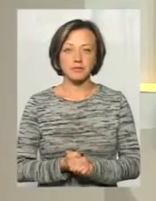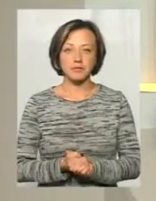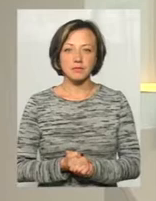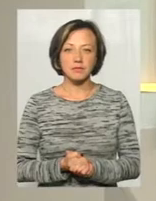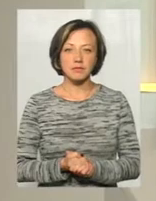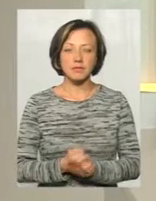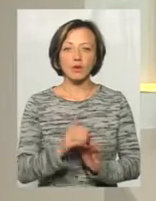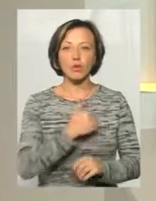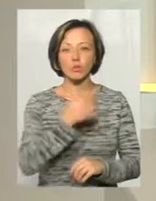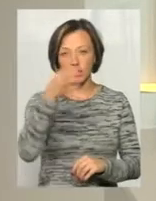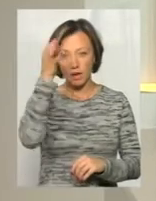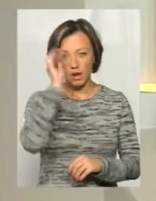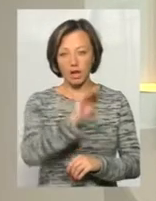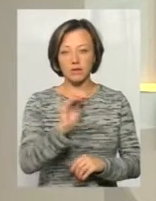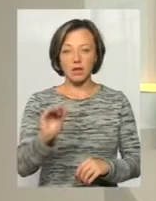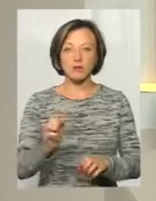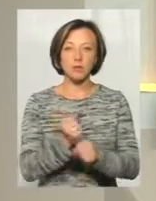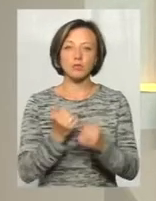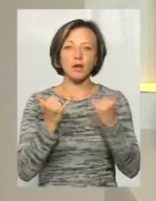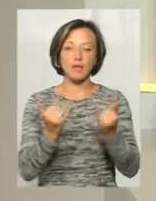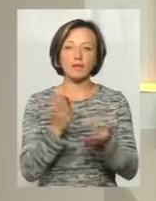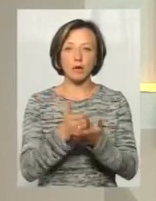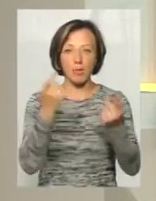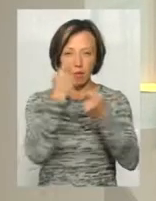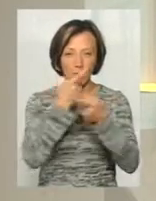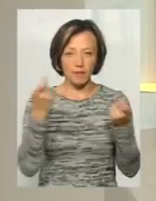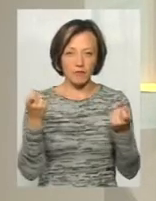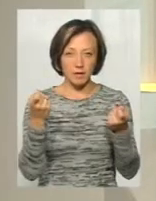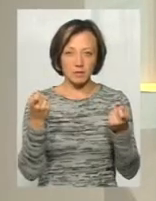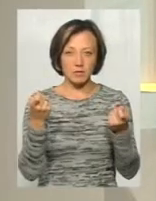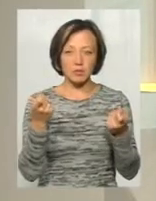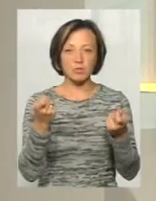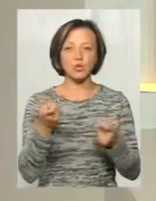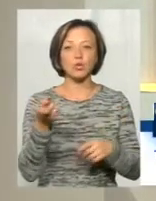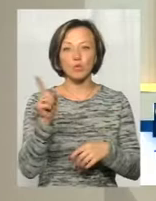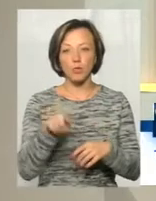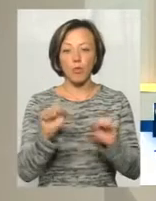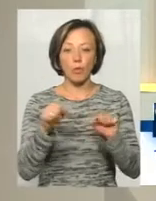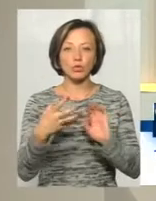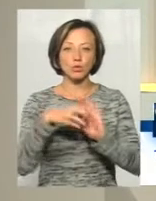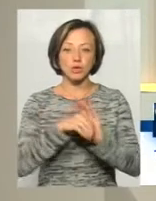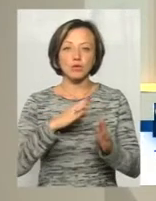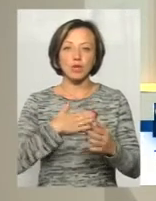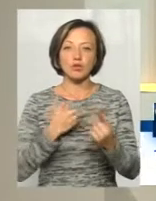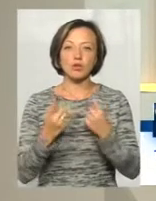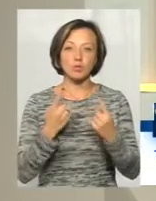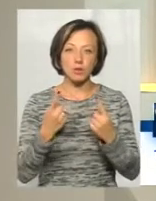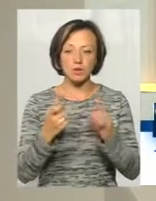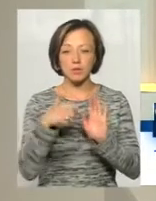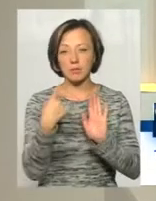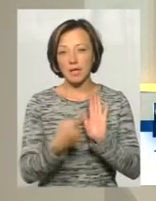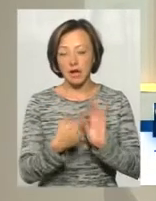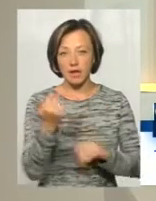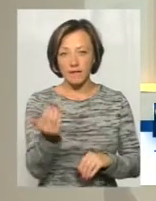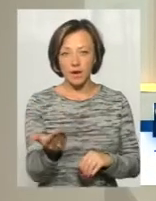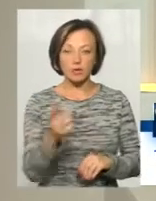пенсій. Хочу нагадати нашим телеглядачам, що працюємо для вас у прямому ефірі, тому можете долучатись до нашої розмови, задавати ваші